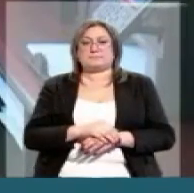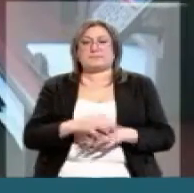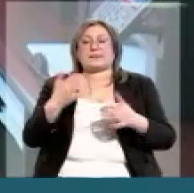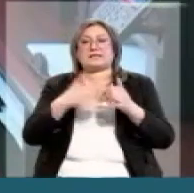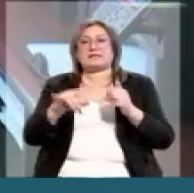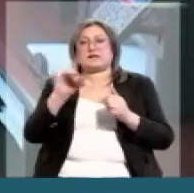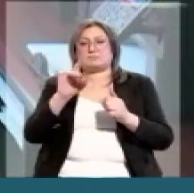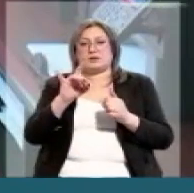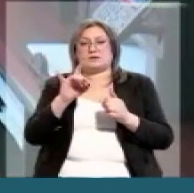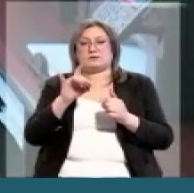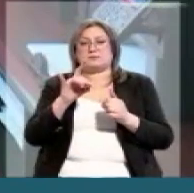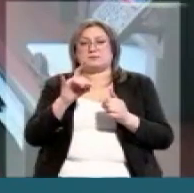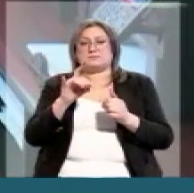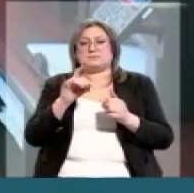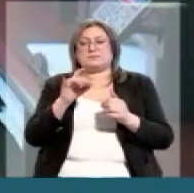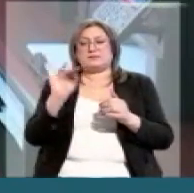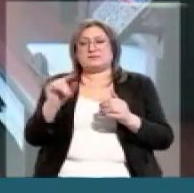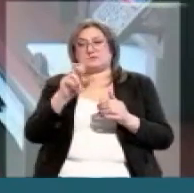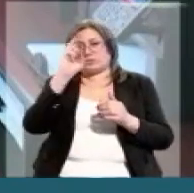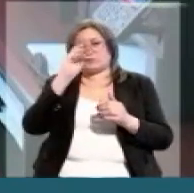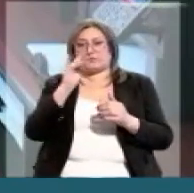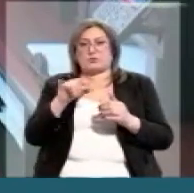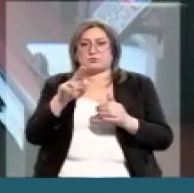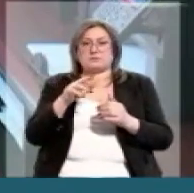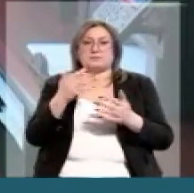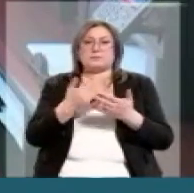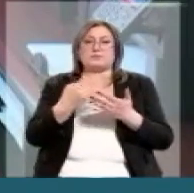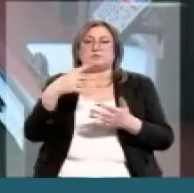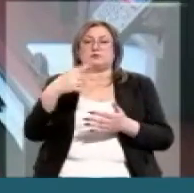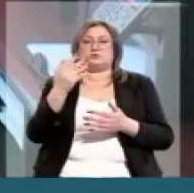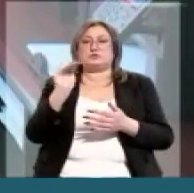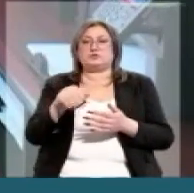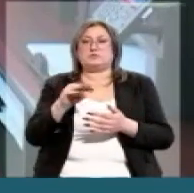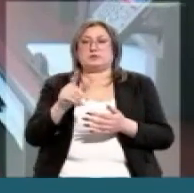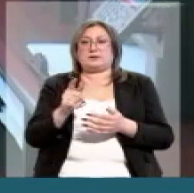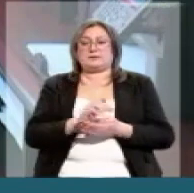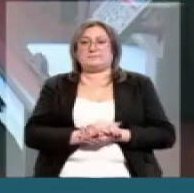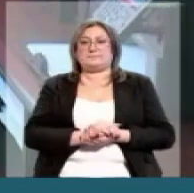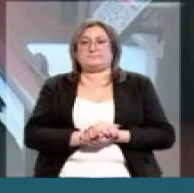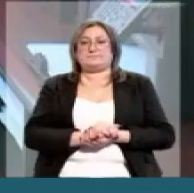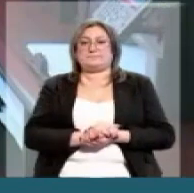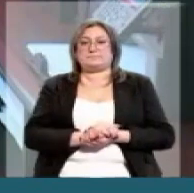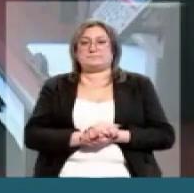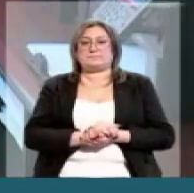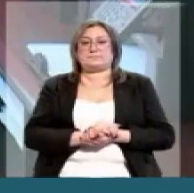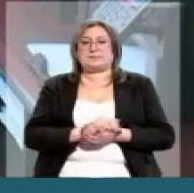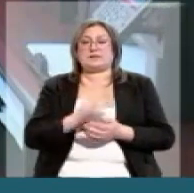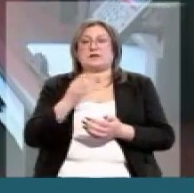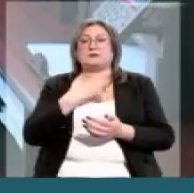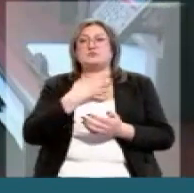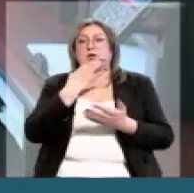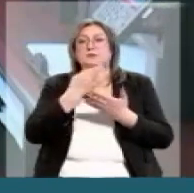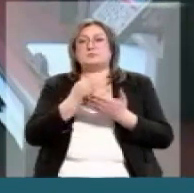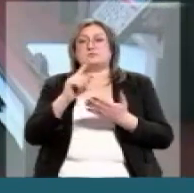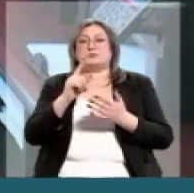Средний размер социальной выплаты из Государственного фонда социального страхования составляет 44 тысячи тенге. И здесь хотелось бы отметить, что